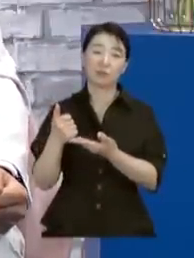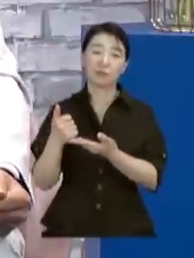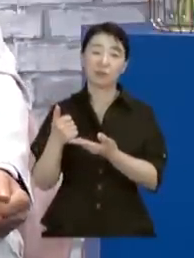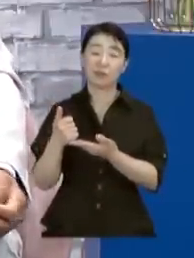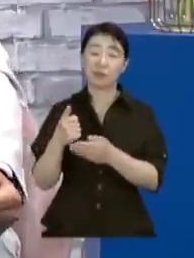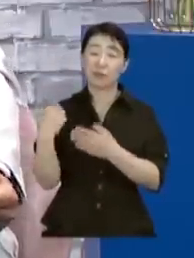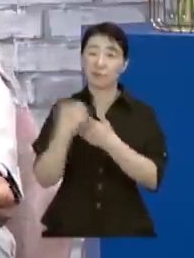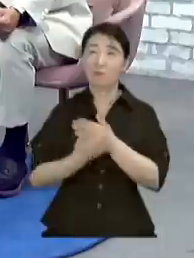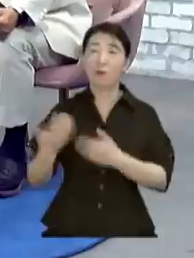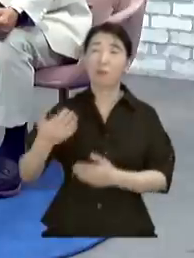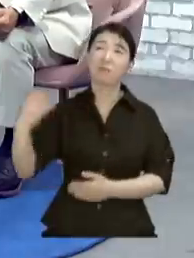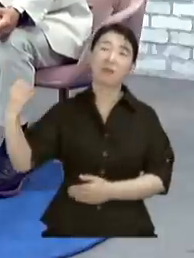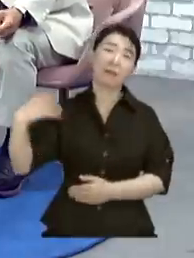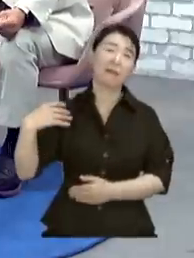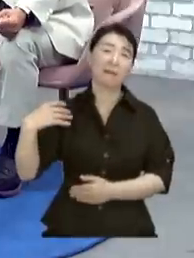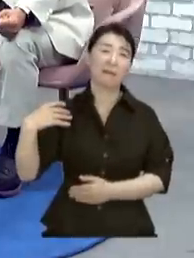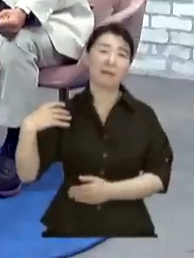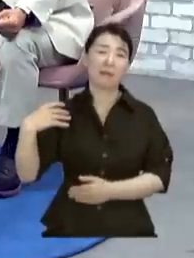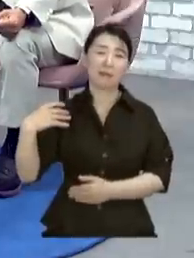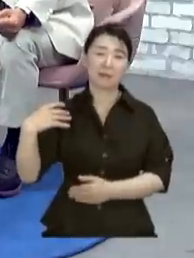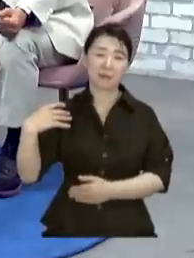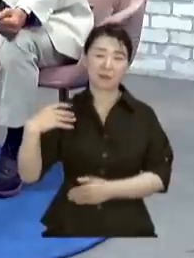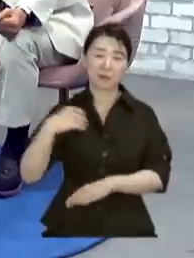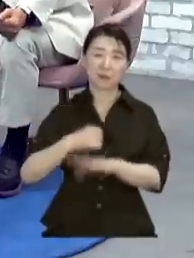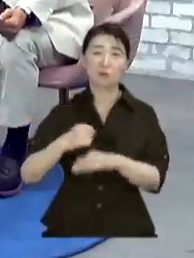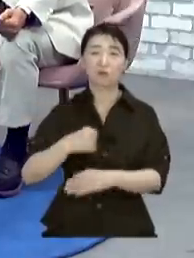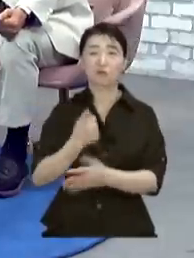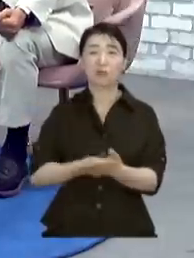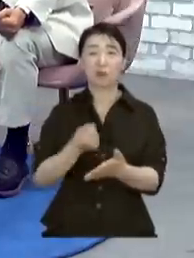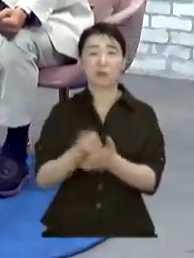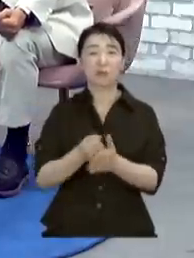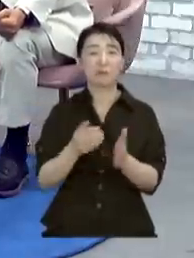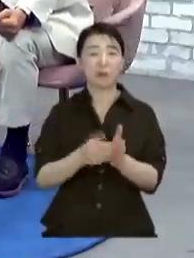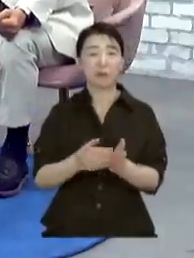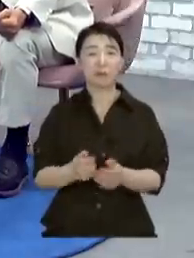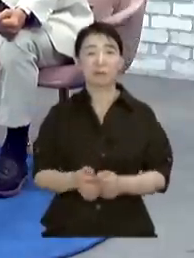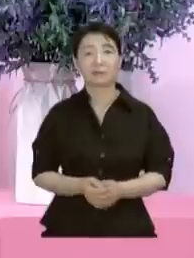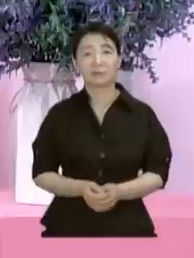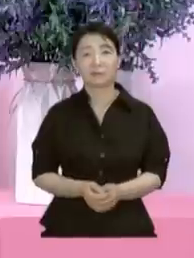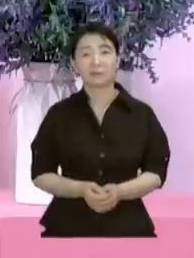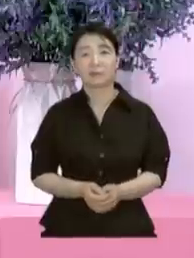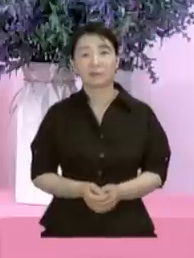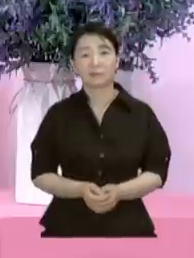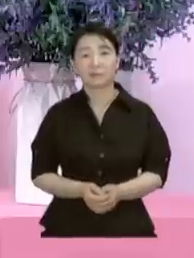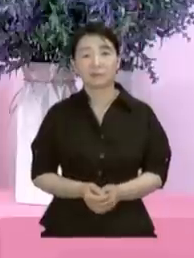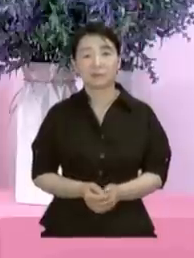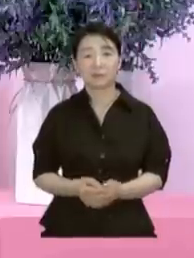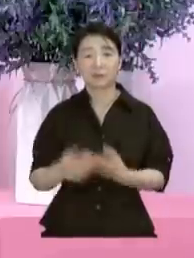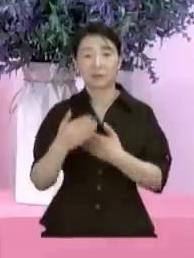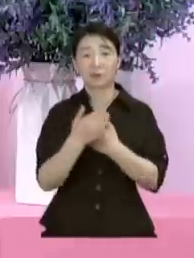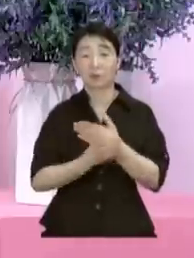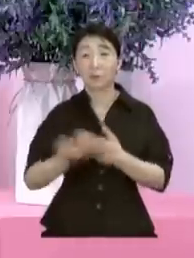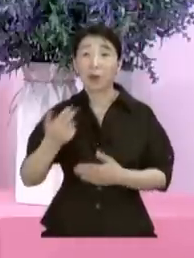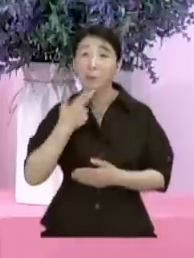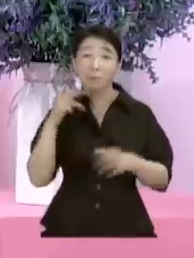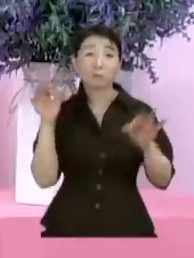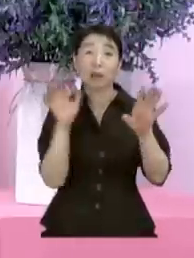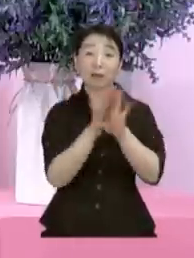하셔. 그렇게 순종의 결단을 했어요. 순종의 결단을 하고 예. 했는데 몸이 안 아픈